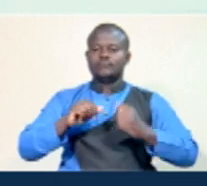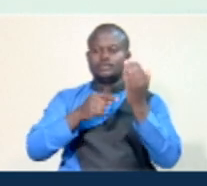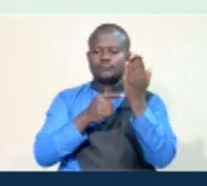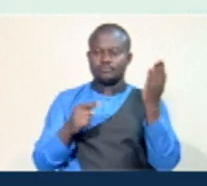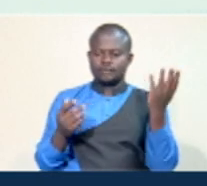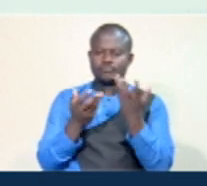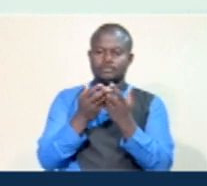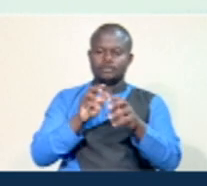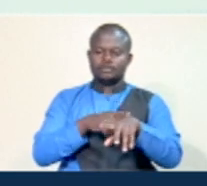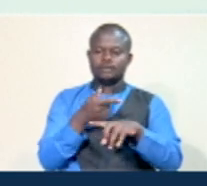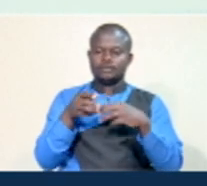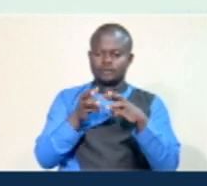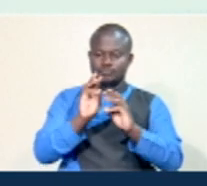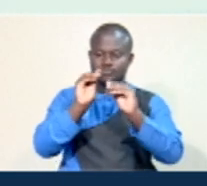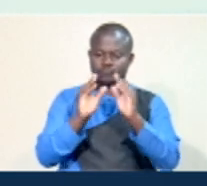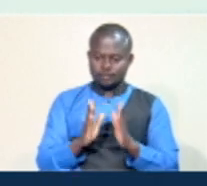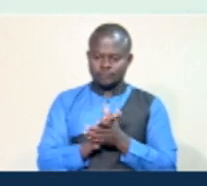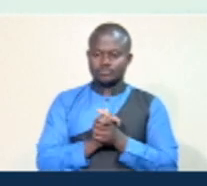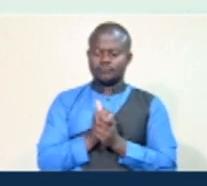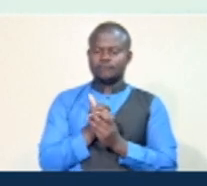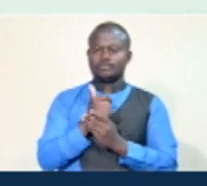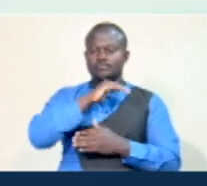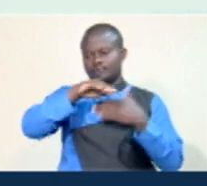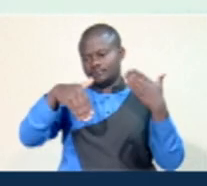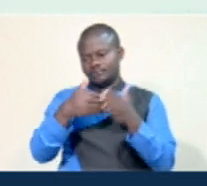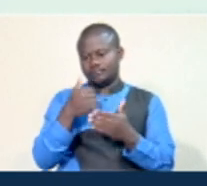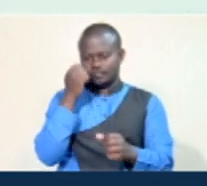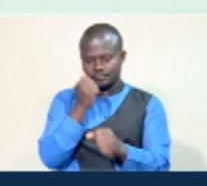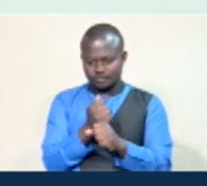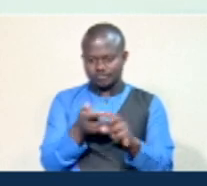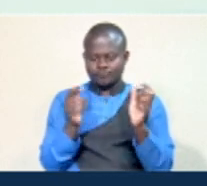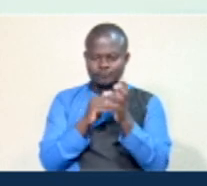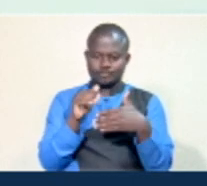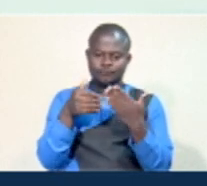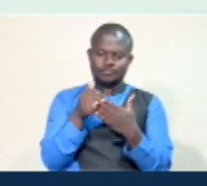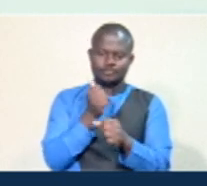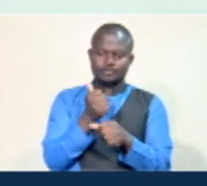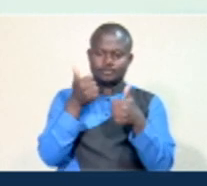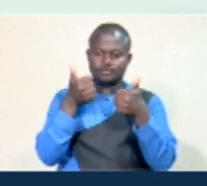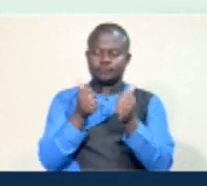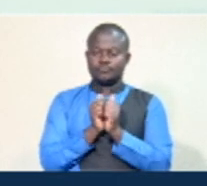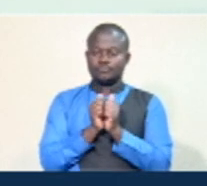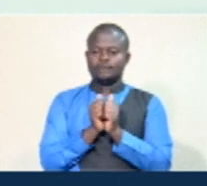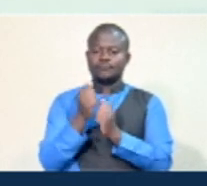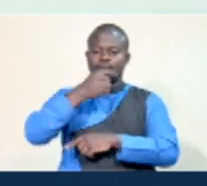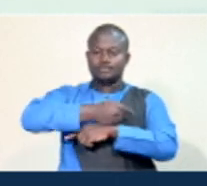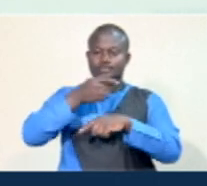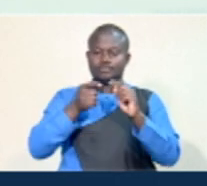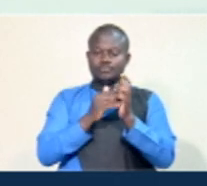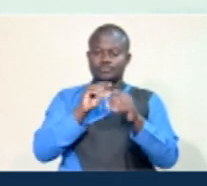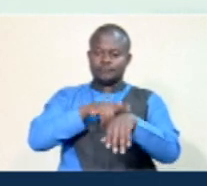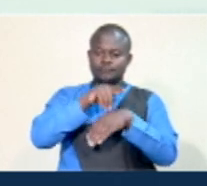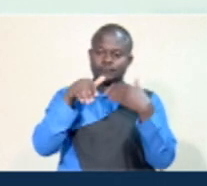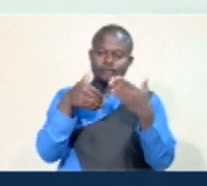ikoranabuhanga rigezweho, uburyo bw'imyigishirize. Byose twarabikoze kandi tubikora neza. Uyu munsi ndetse n'igihe